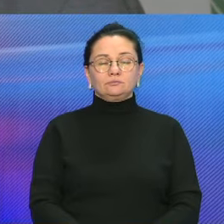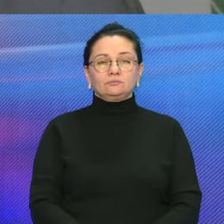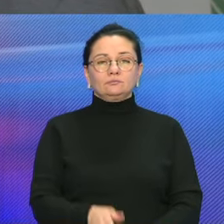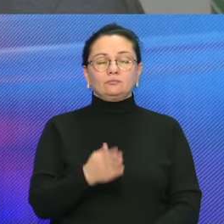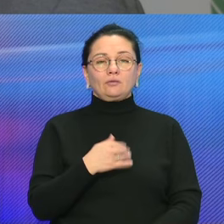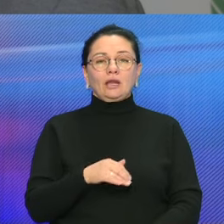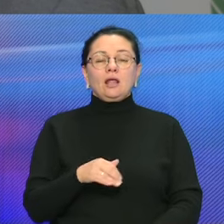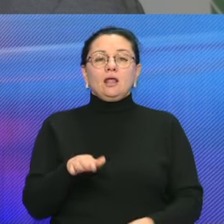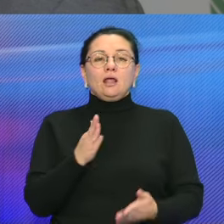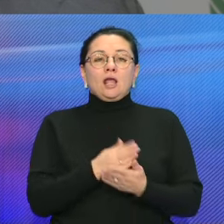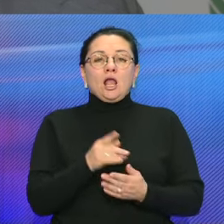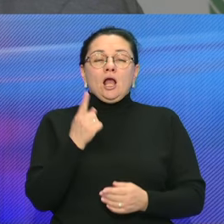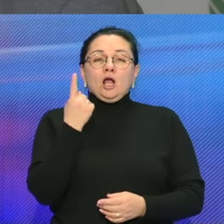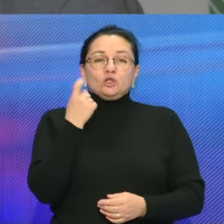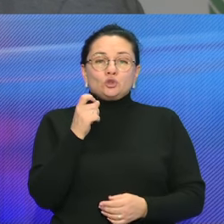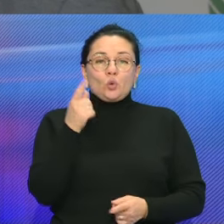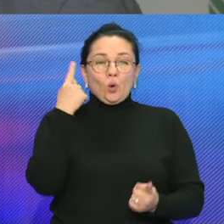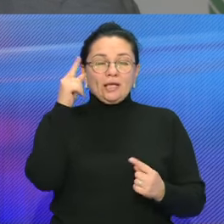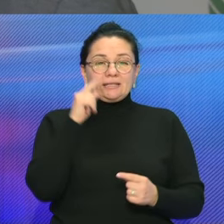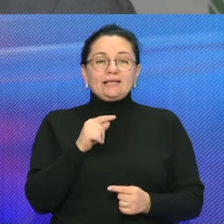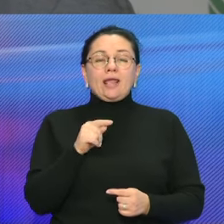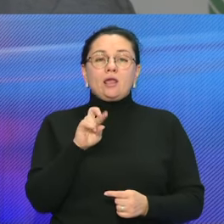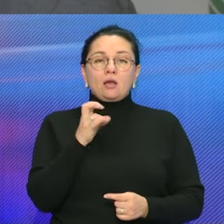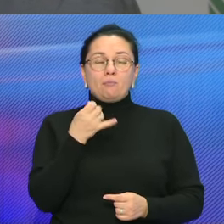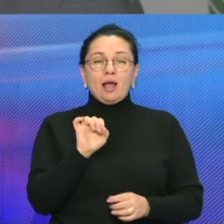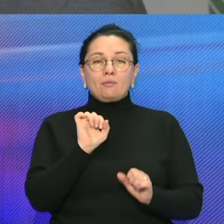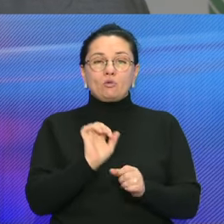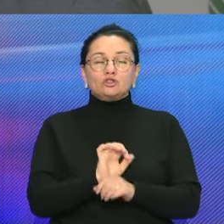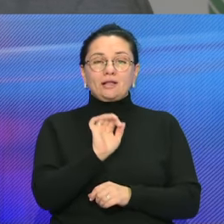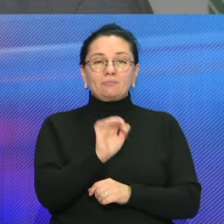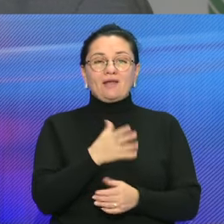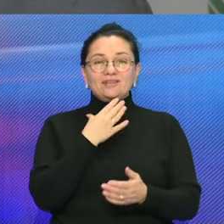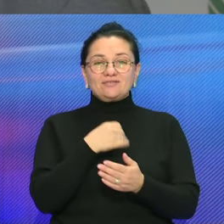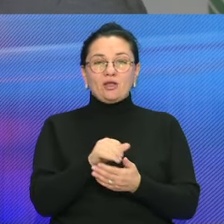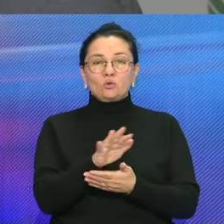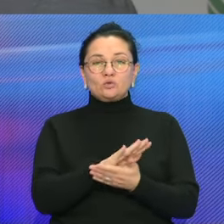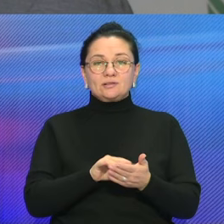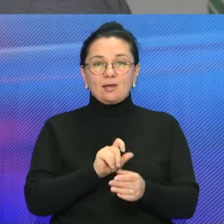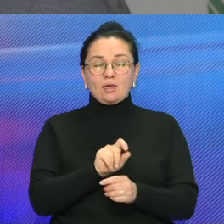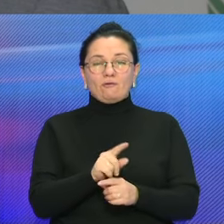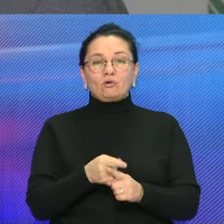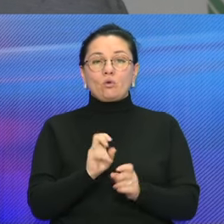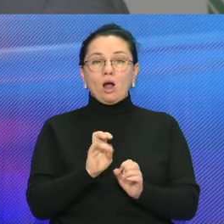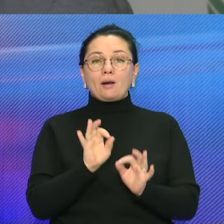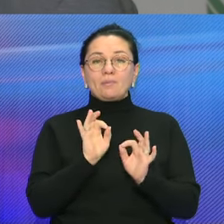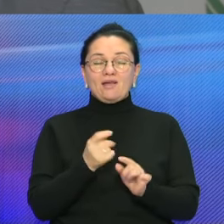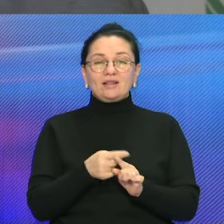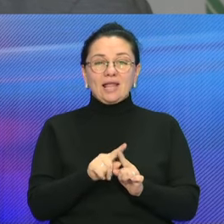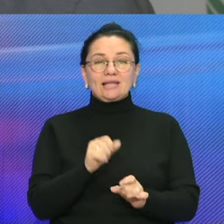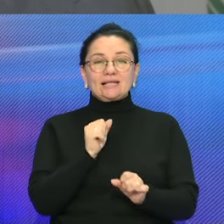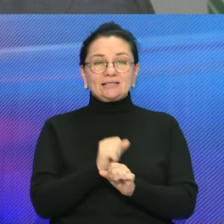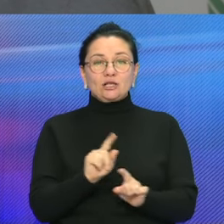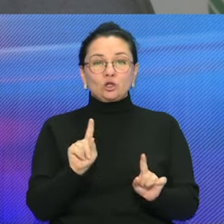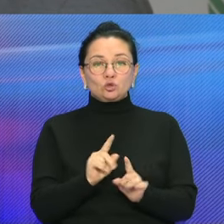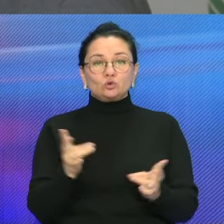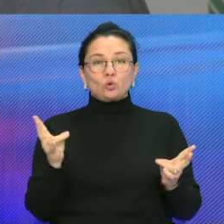На сайт 100idei.by можно отправить свою заявку. Если есть необходимость уточнить, как это правильно сделать, что нужно для